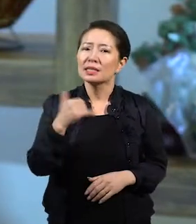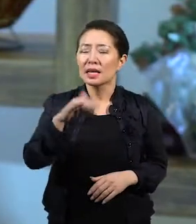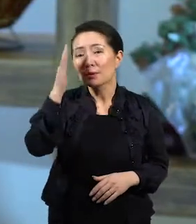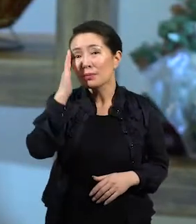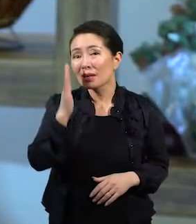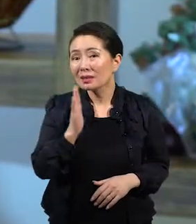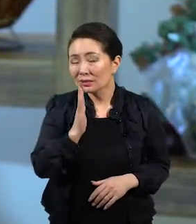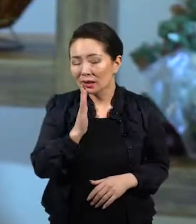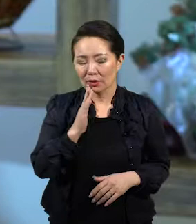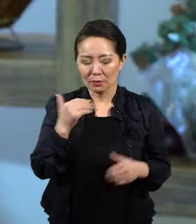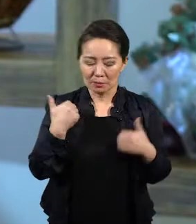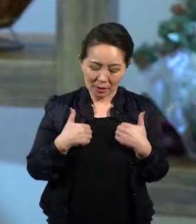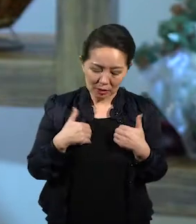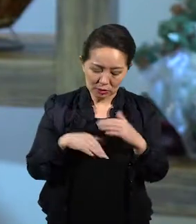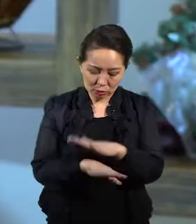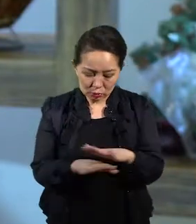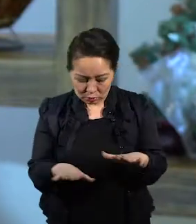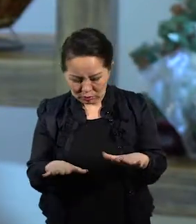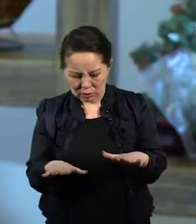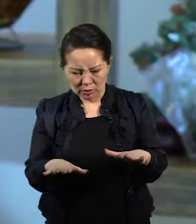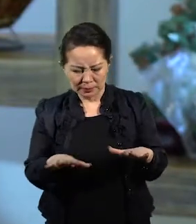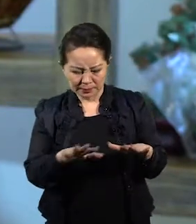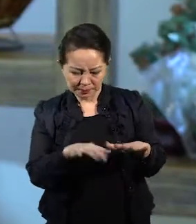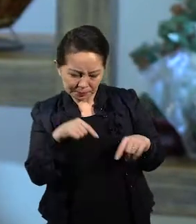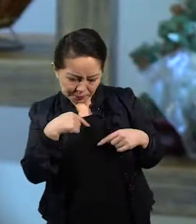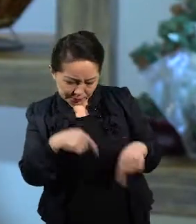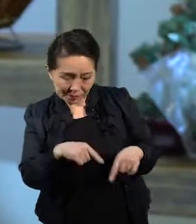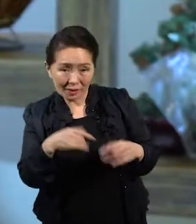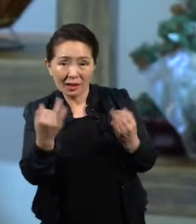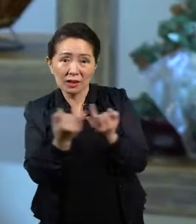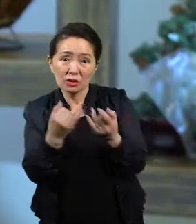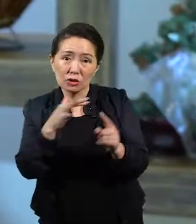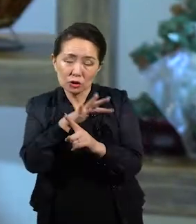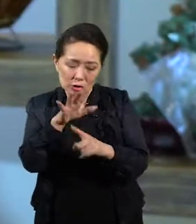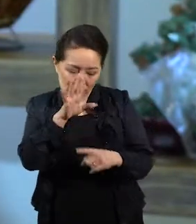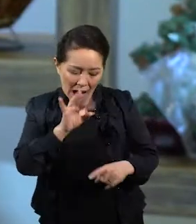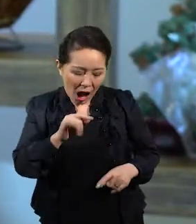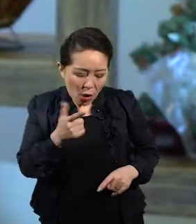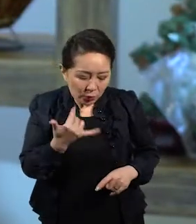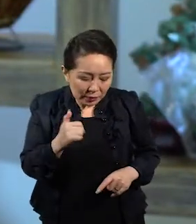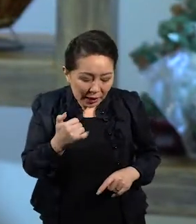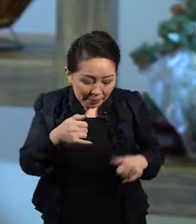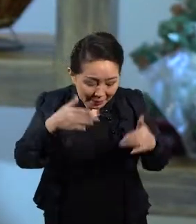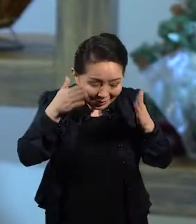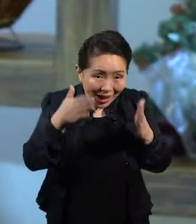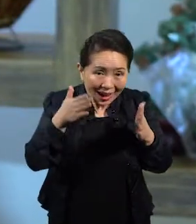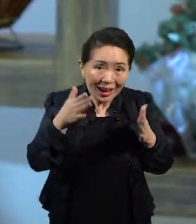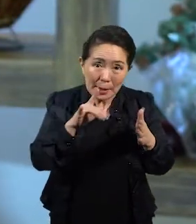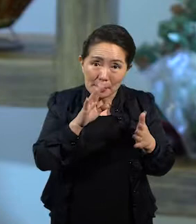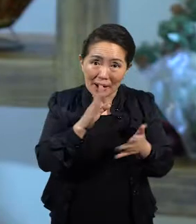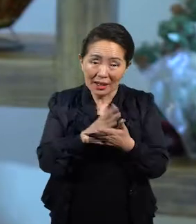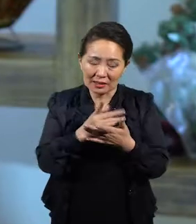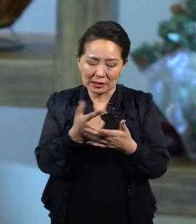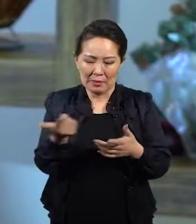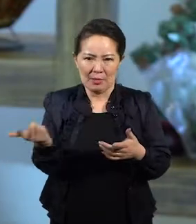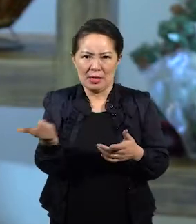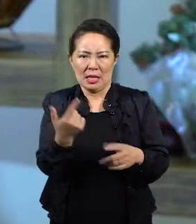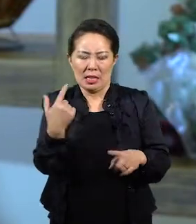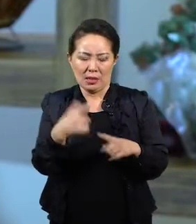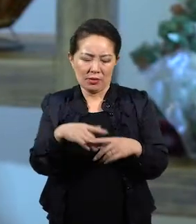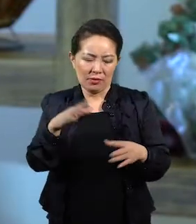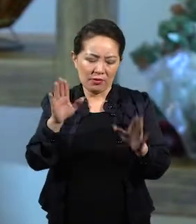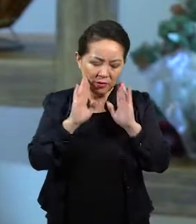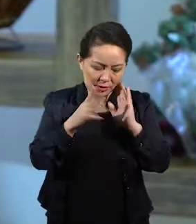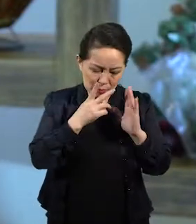эхчүүд сургууль мужуулагчид хүүхдийнхээ цахим орчинд тэгэхээр аюулгүй байгаа тал дээр нь анхаарч ийн гэд хитрхи одоо тэр